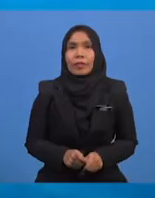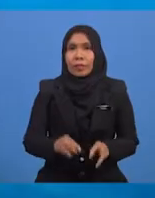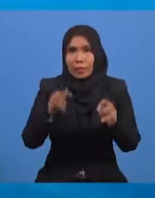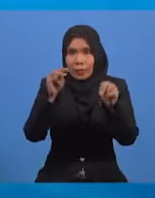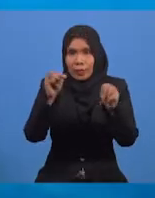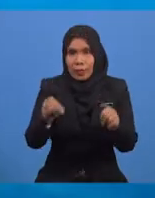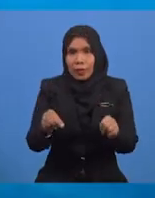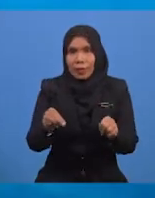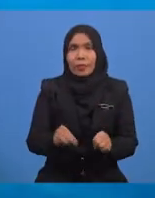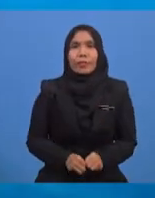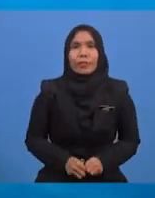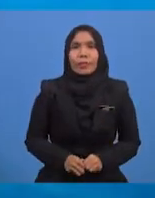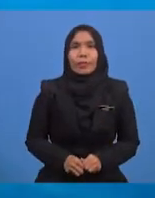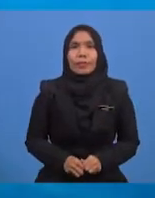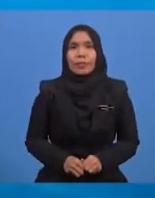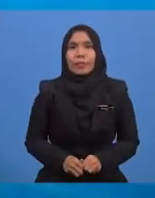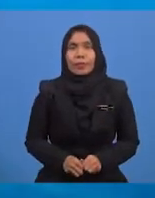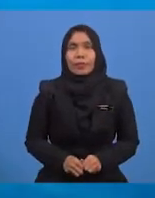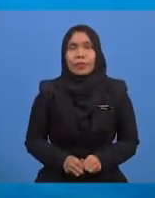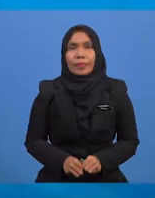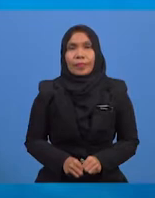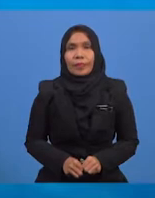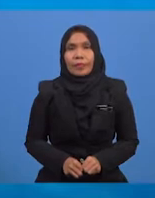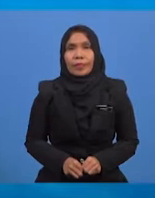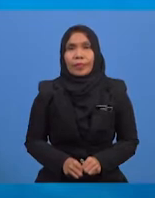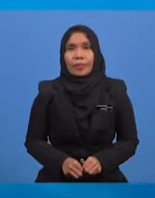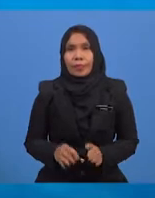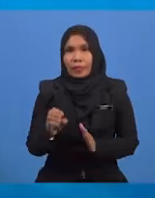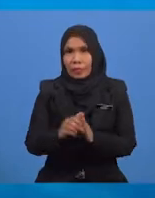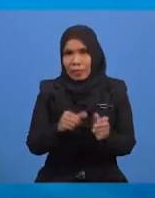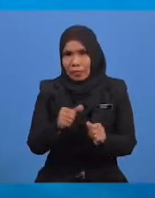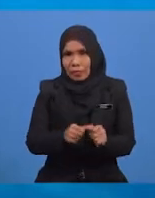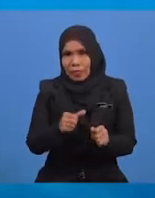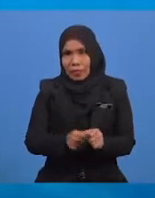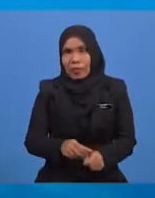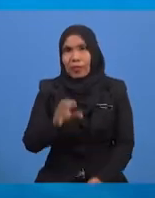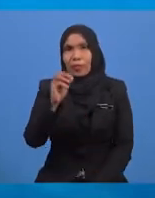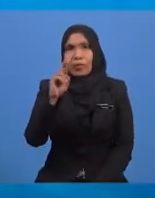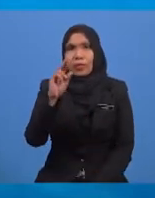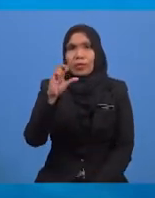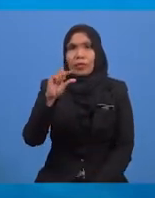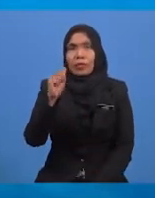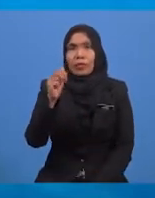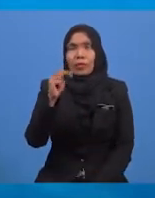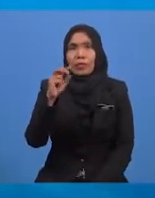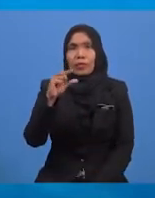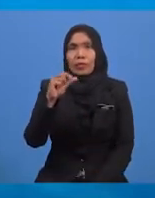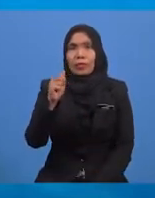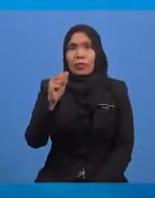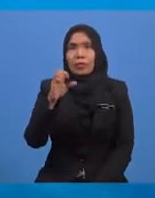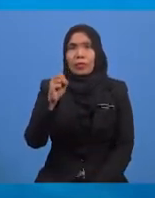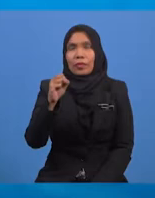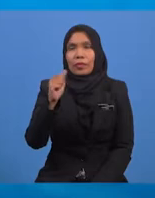juga mempengaruhi persekitaran perniagaan. Setiap organisasi perniagaan memerlukan peraturan dan